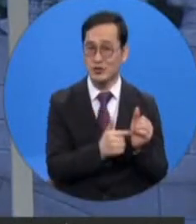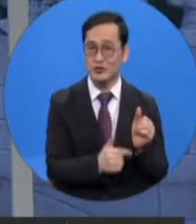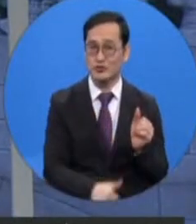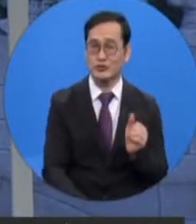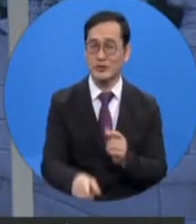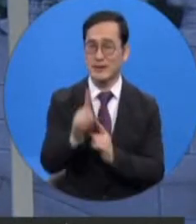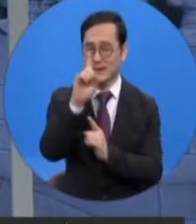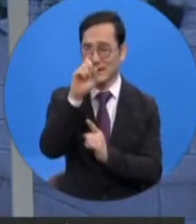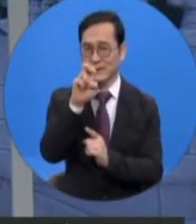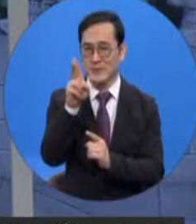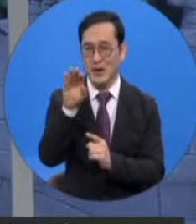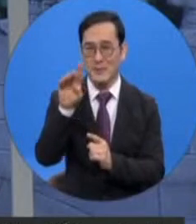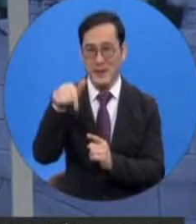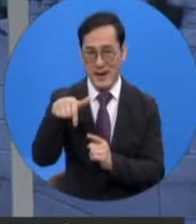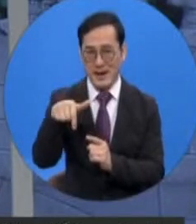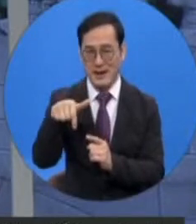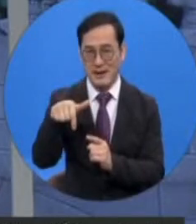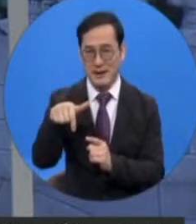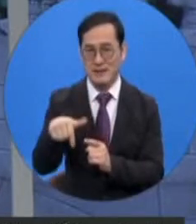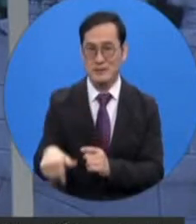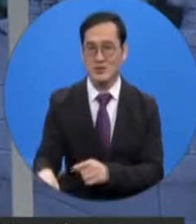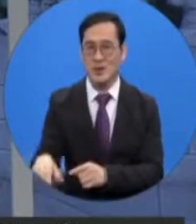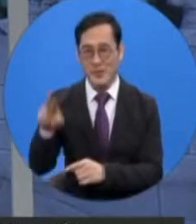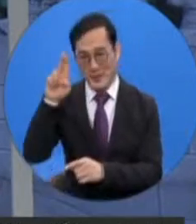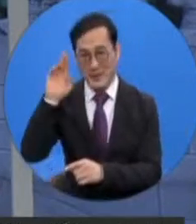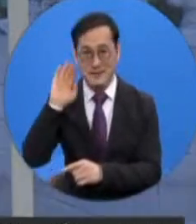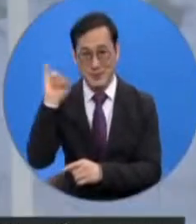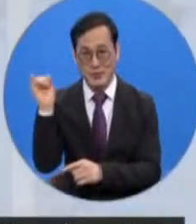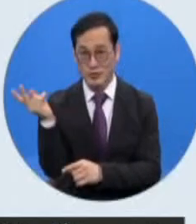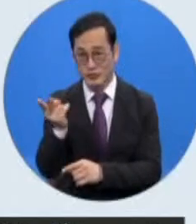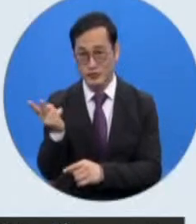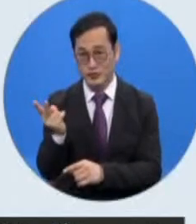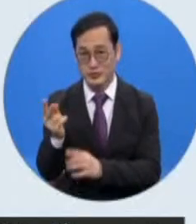대통령을 성탄절을 맞아서 형 집행정지를 하라고 요구를 했습니다.